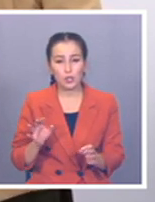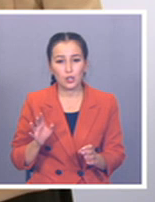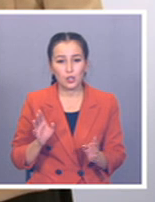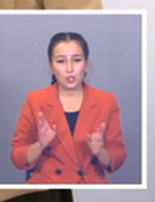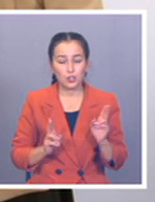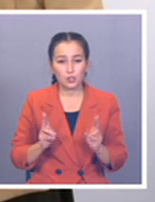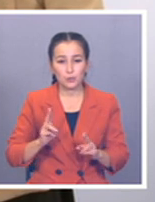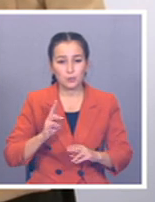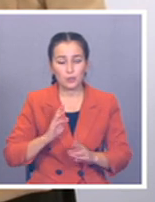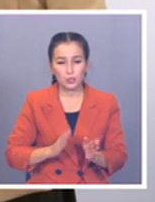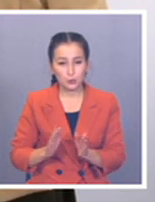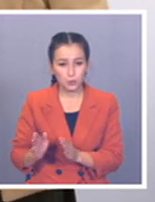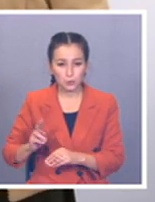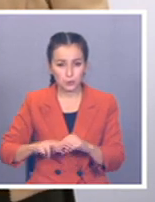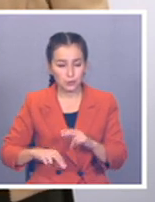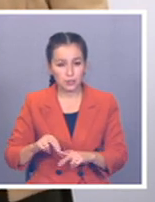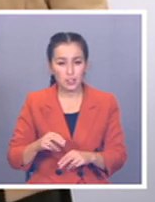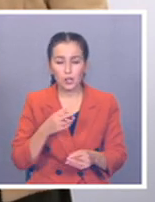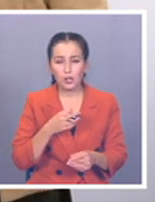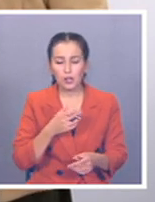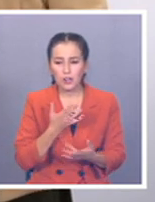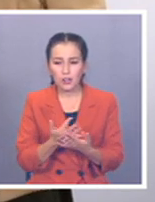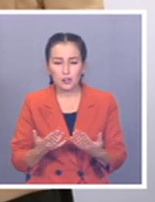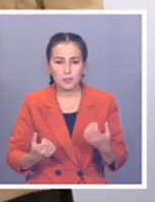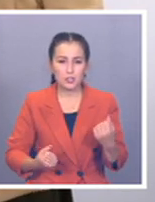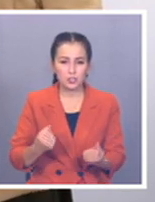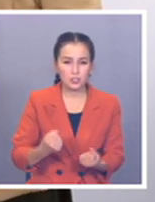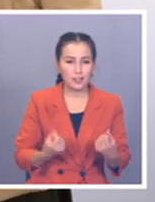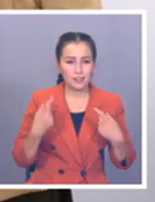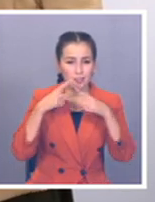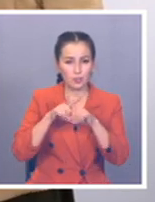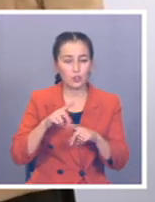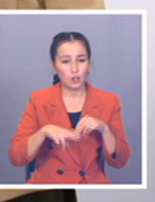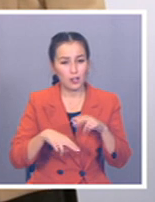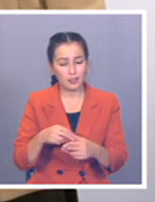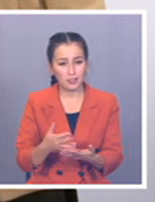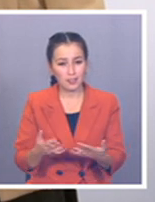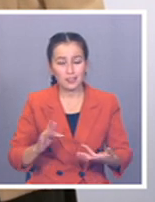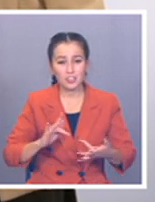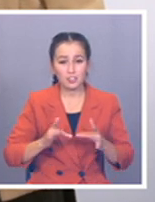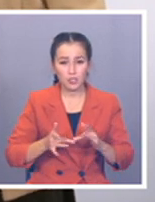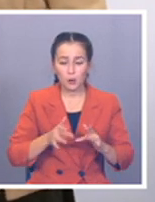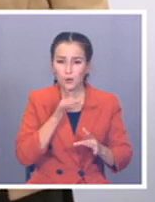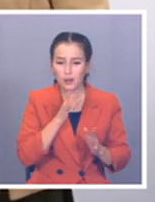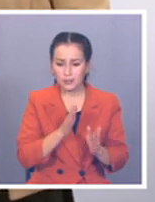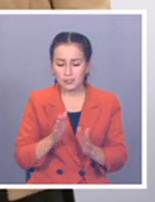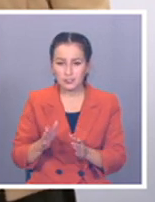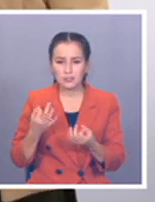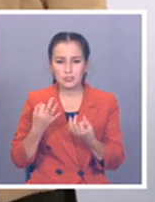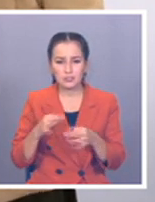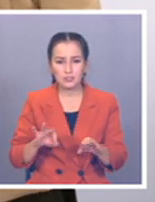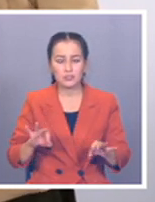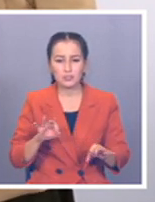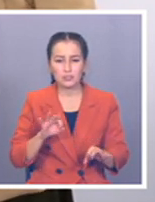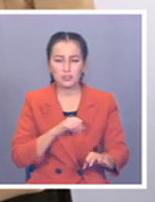әртүрлі машиналар, техникалық құралдар, желіден уақытында және ерікті түрде шыққысы келмеу